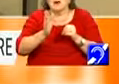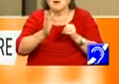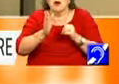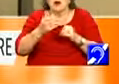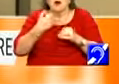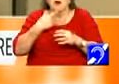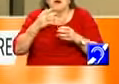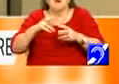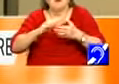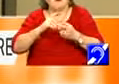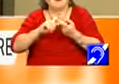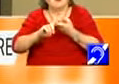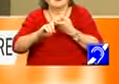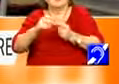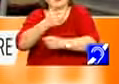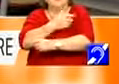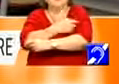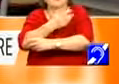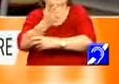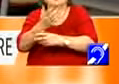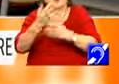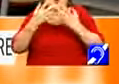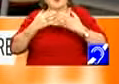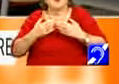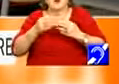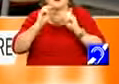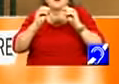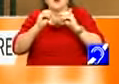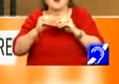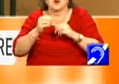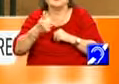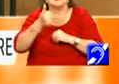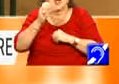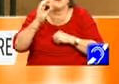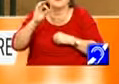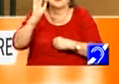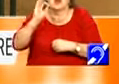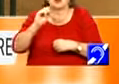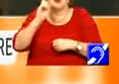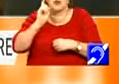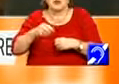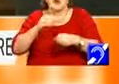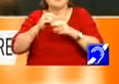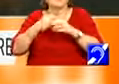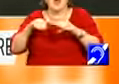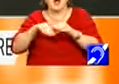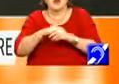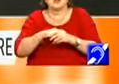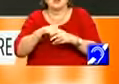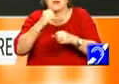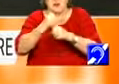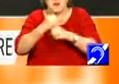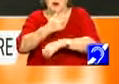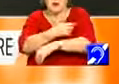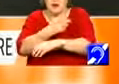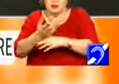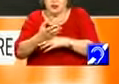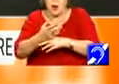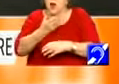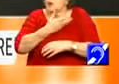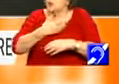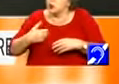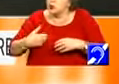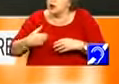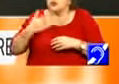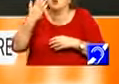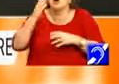grad de vaccinare în rândul cadrelor didactice de peste 60%. Însă sunt foarte multe școli și în București, dar și în țară, care au